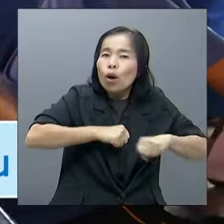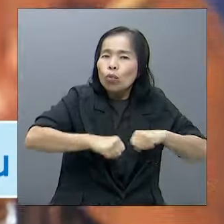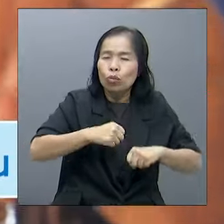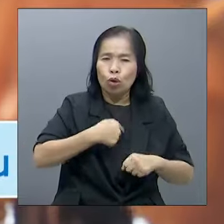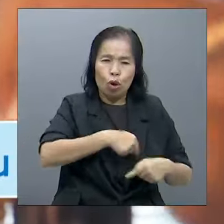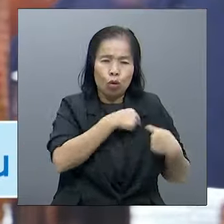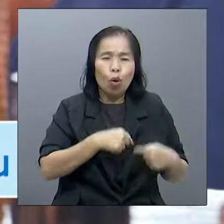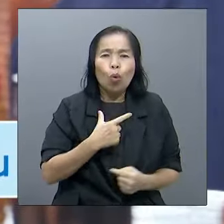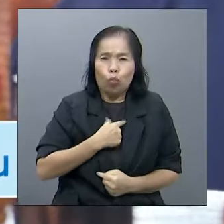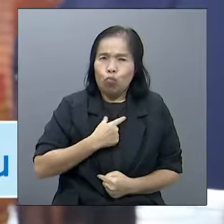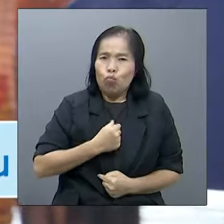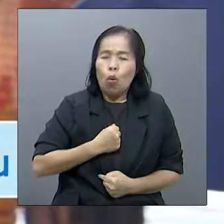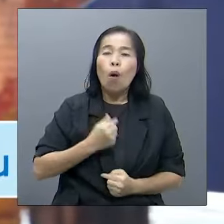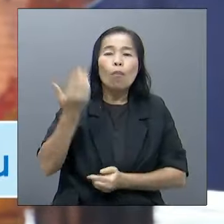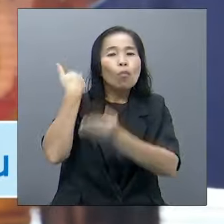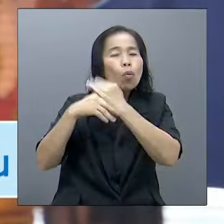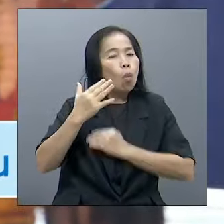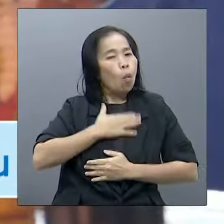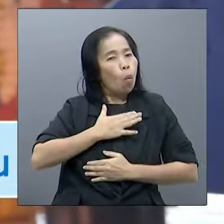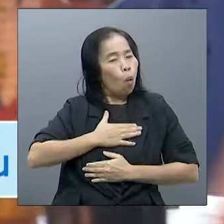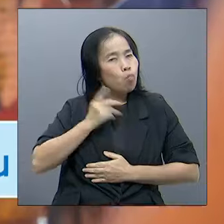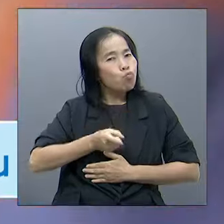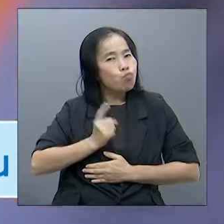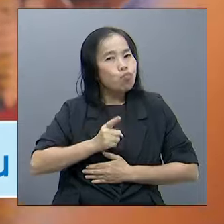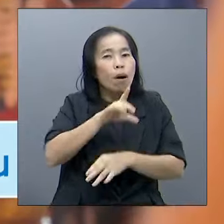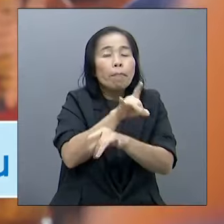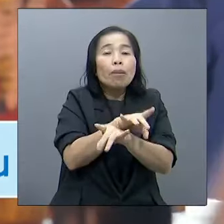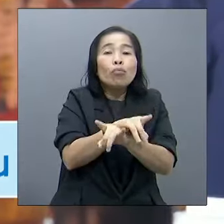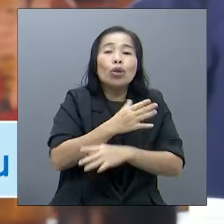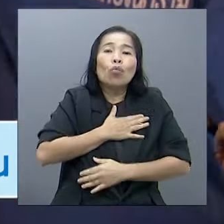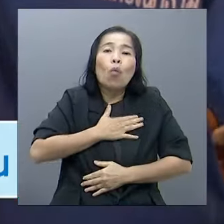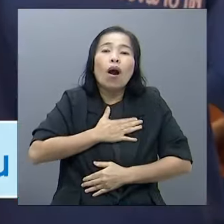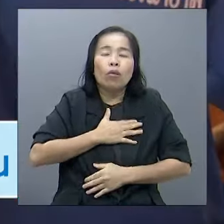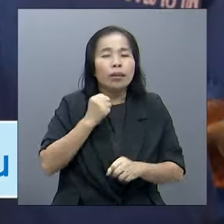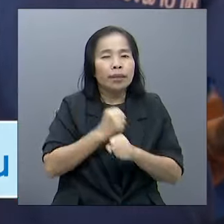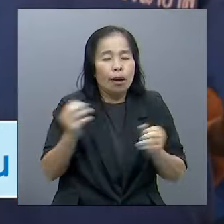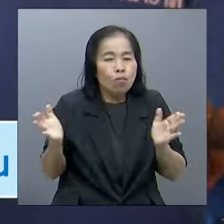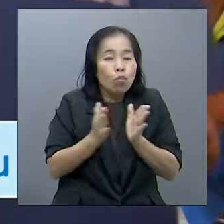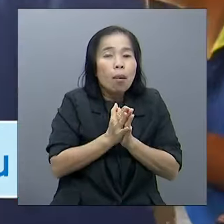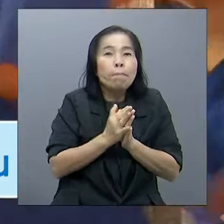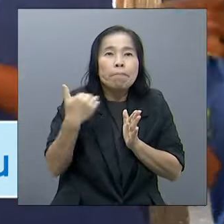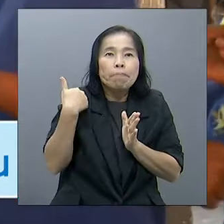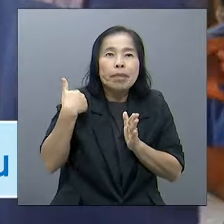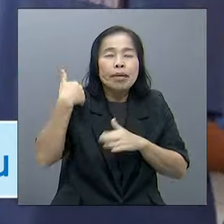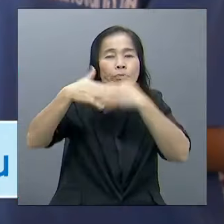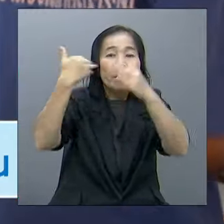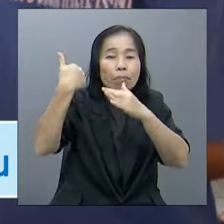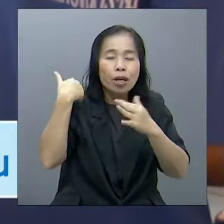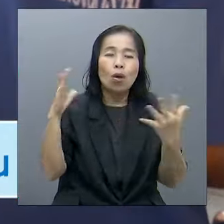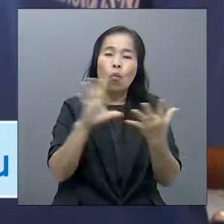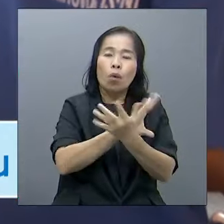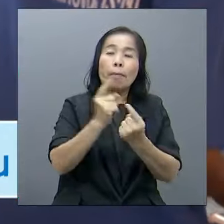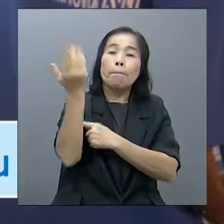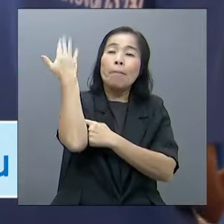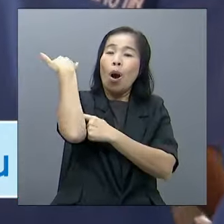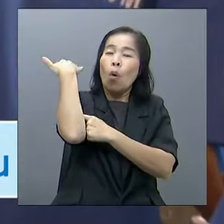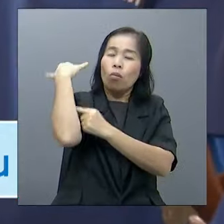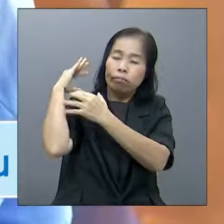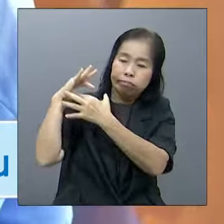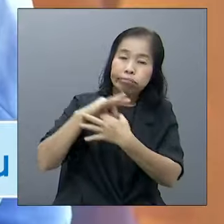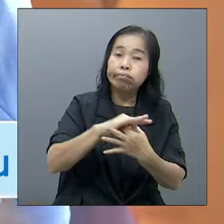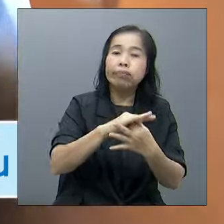และหวงแหนศิลปะวัฒนธรรมของเมืองเพชรบุรีออกมาขับเคลื่อนด้วยนะคะจนสามารถนำวัฒนธรรมดั้งเดิมมาต่อยอดสร้างมู